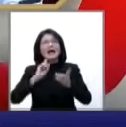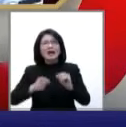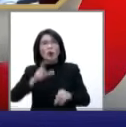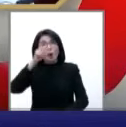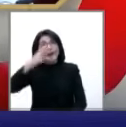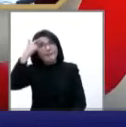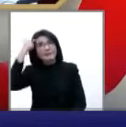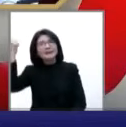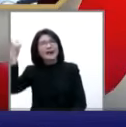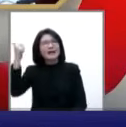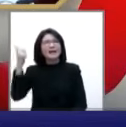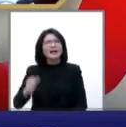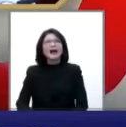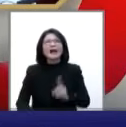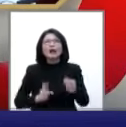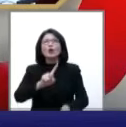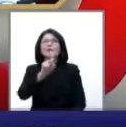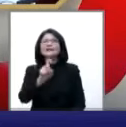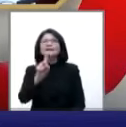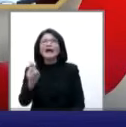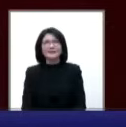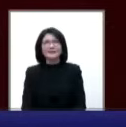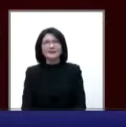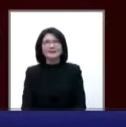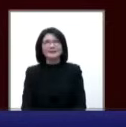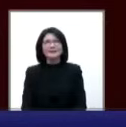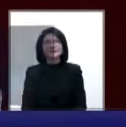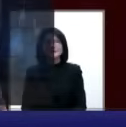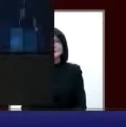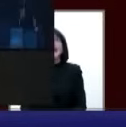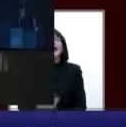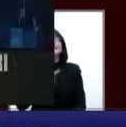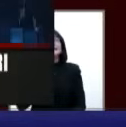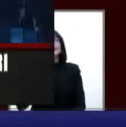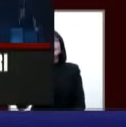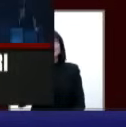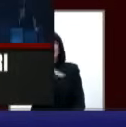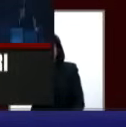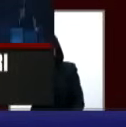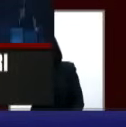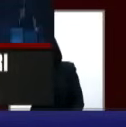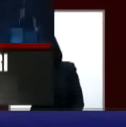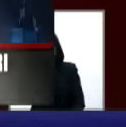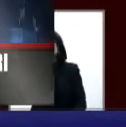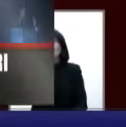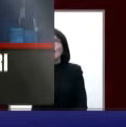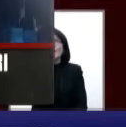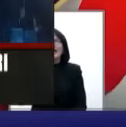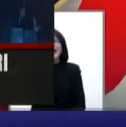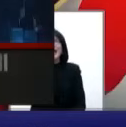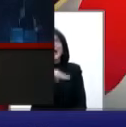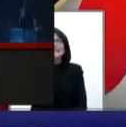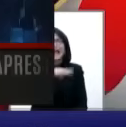gitu loh Nah saya melihat pertama saya sepakat Mbak monunika tadi dengan bagus menggambarkan eh Cak Imin dengan tenang